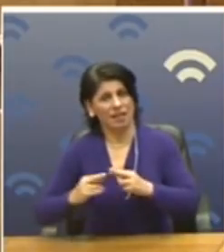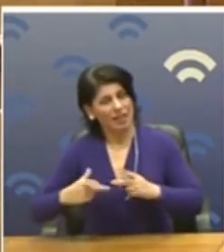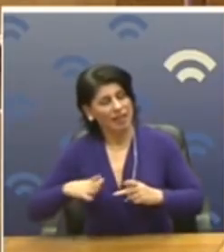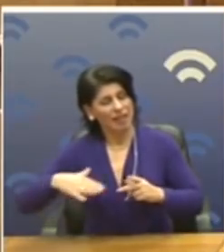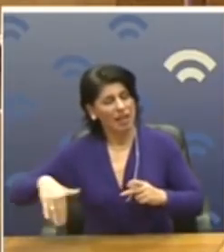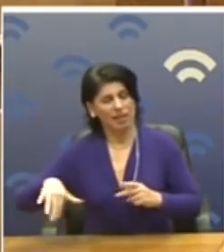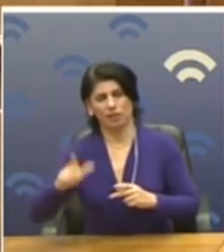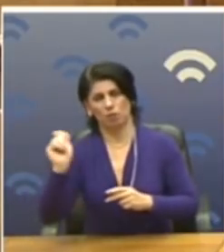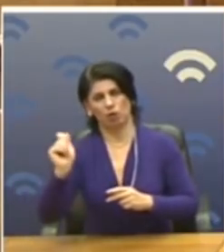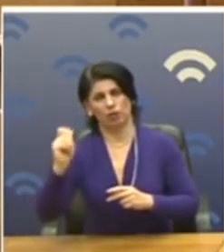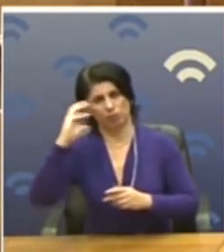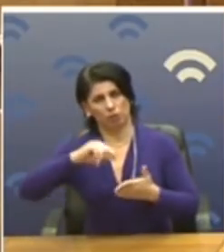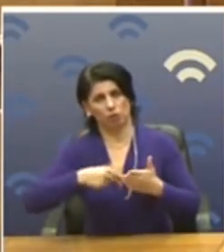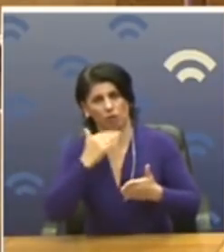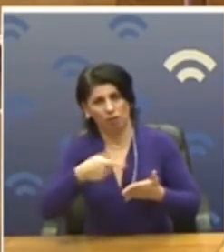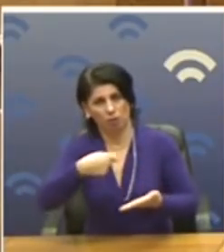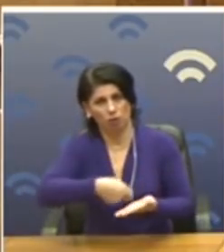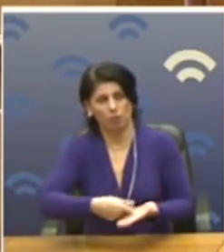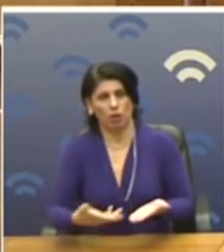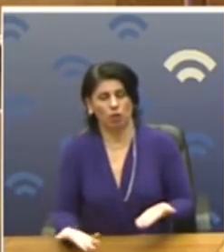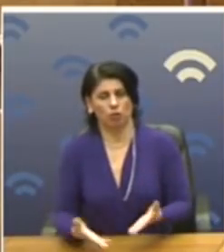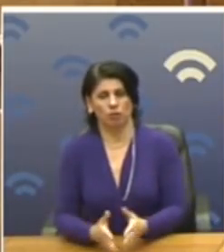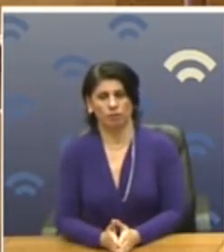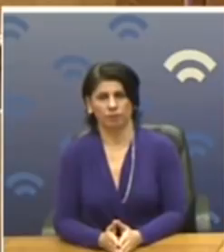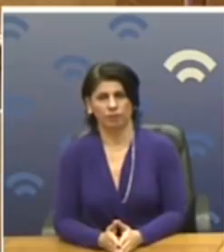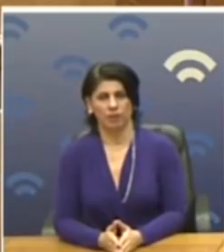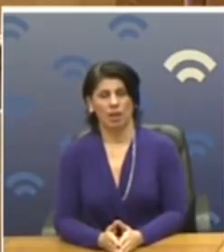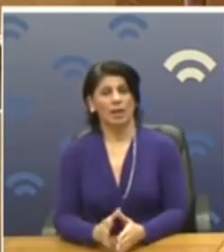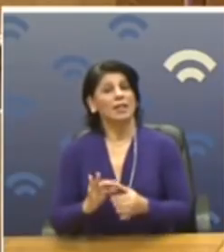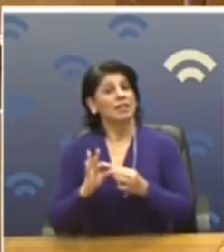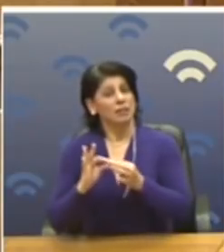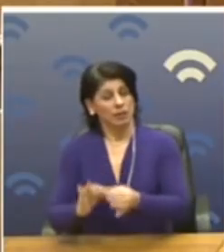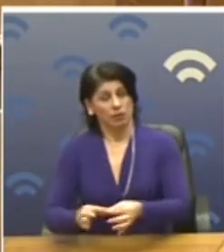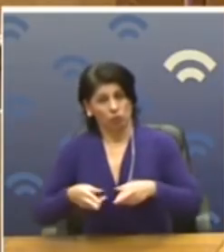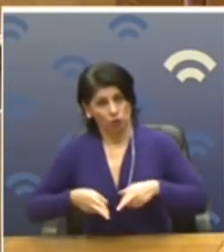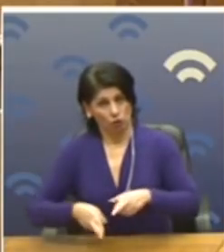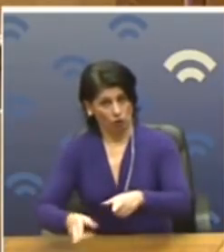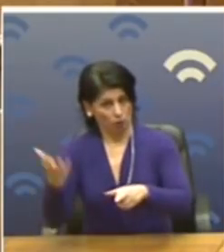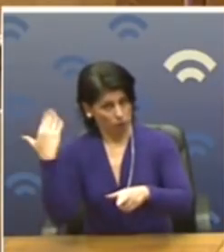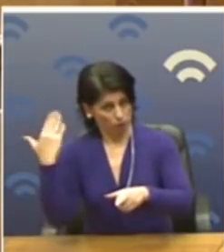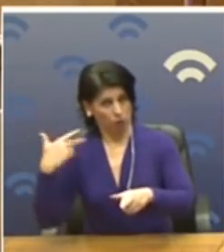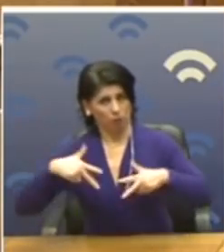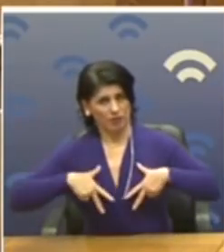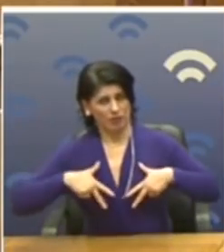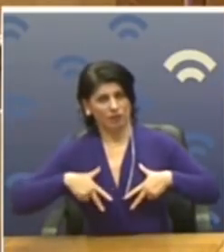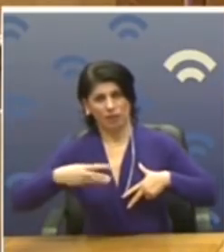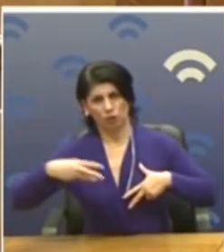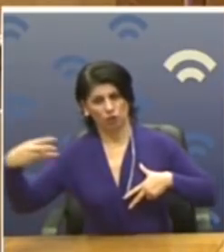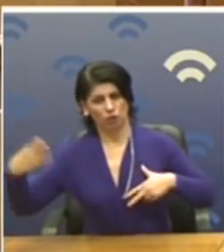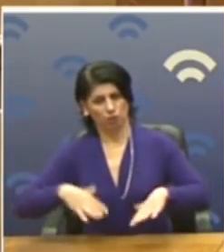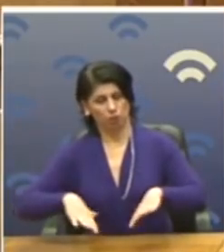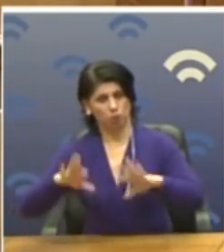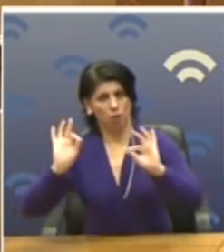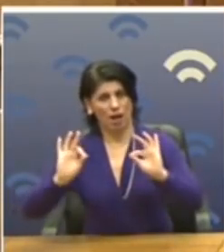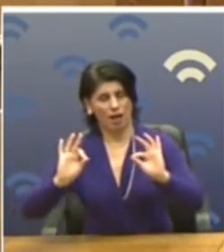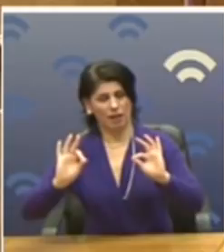μνημονίων και δεν μπορούν να πληρώσουν. Συνεχίζεται στο δρόμο της προηγούμενης κυβέρνησης του ΣΥΡΙΖΑ που ξεκίνησε το